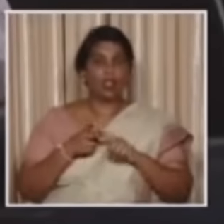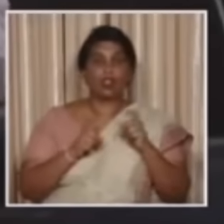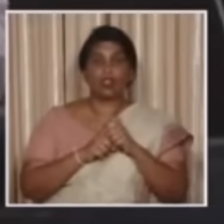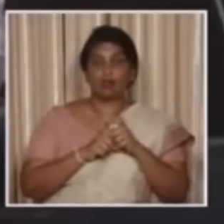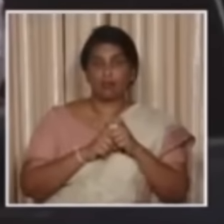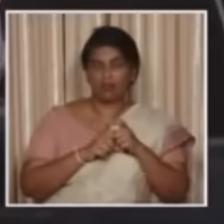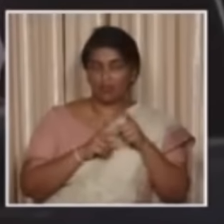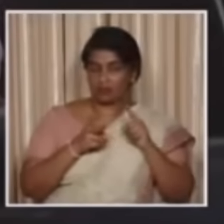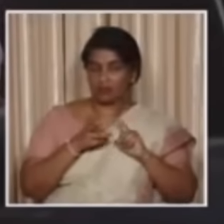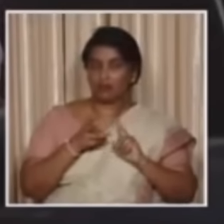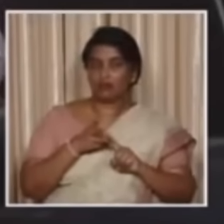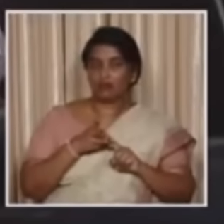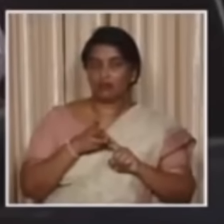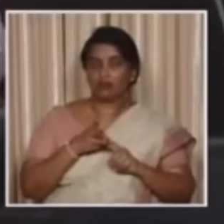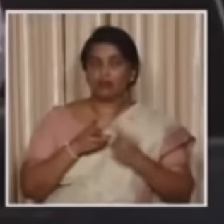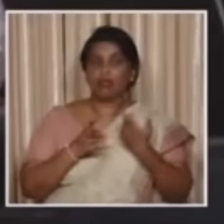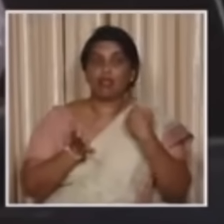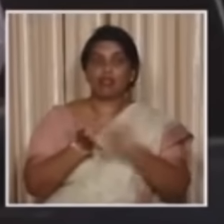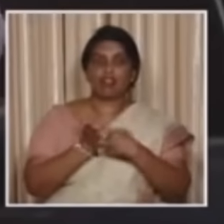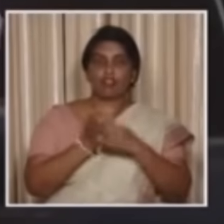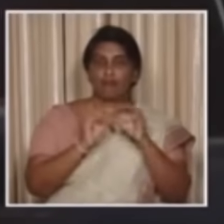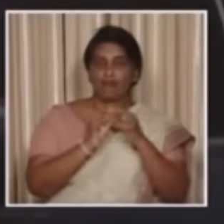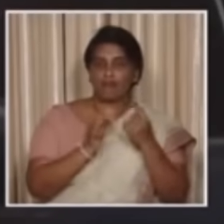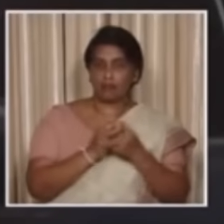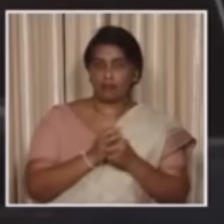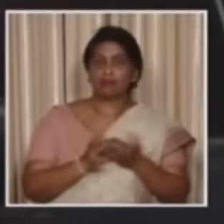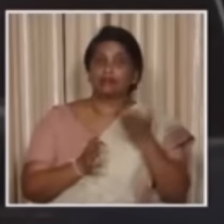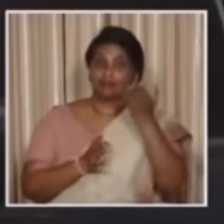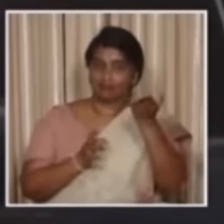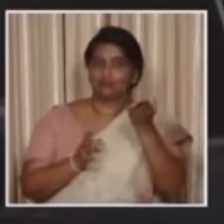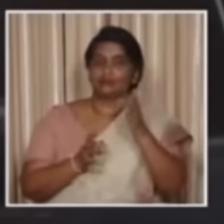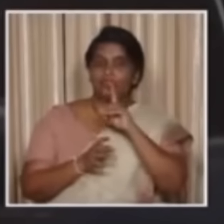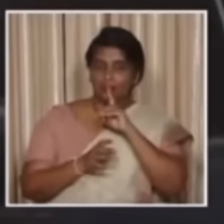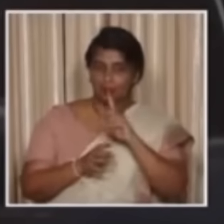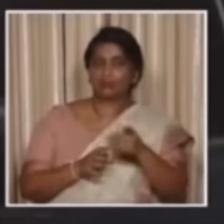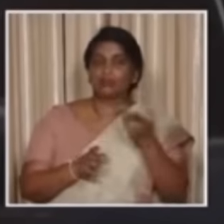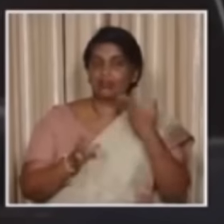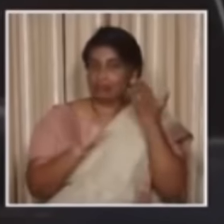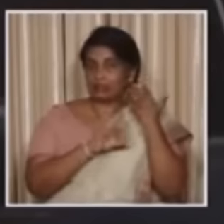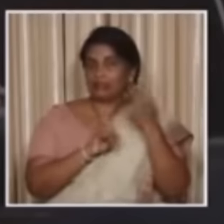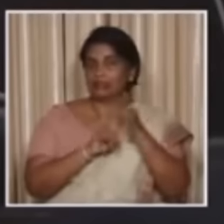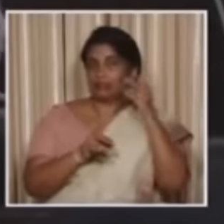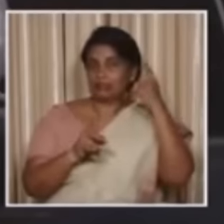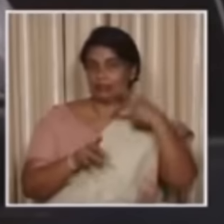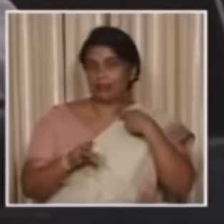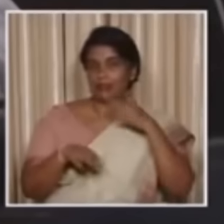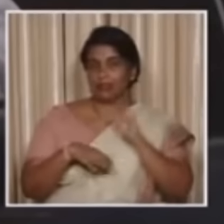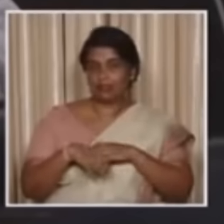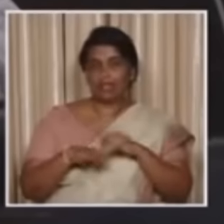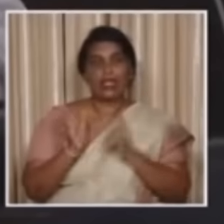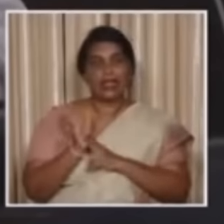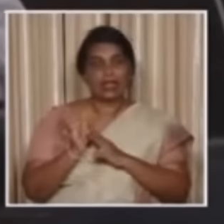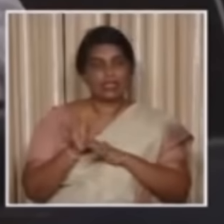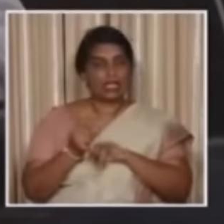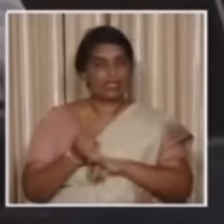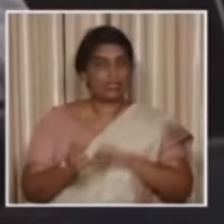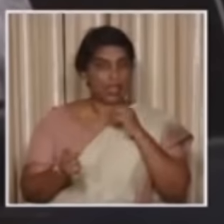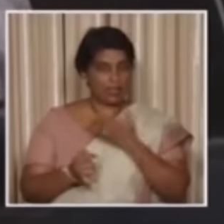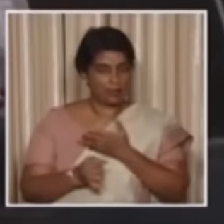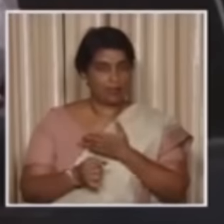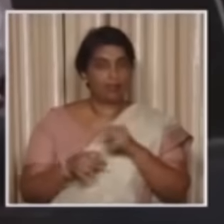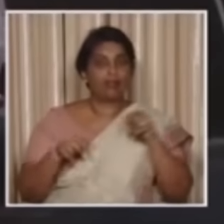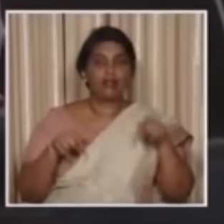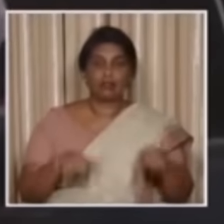පවුල ඊළඟට කනගාටු රණතුංග පවුල ඔබතුමත් කිව්වා ඔබතුමත් උපසභාපති හිටියා කියලා නිසාන්ත රණතුංග ලේකම්